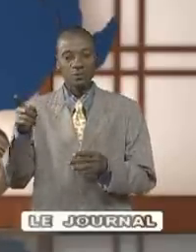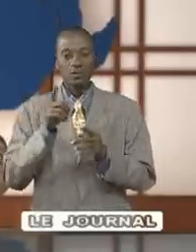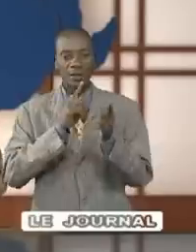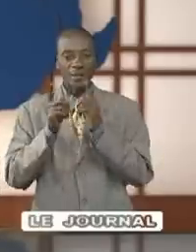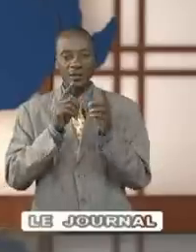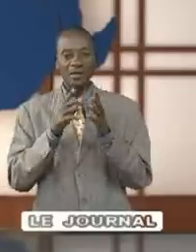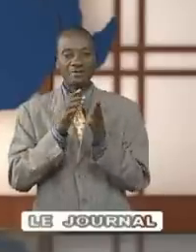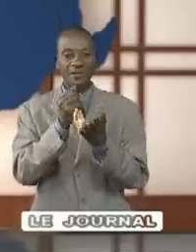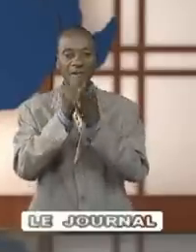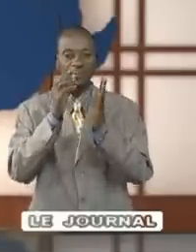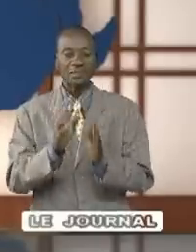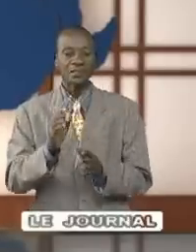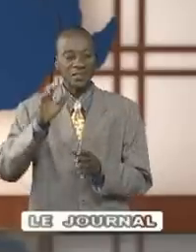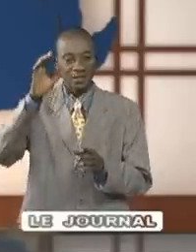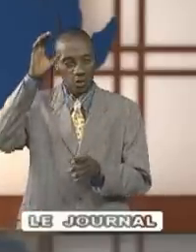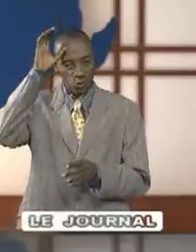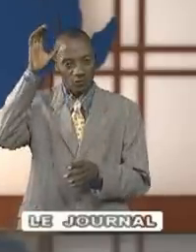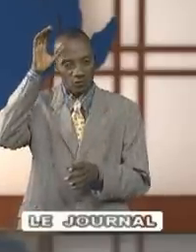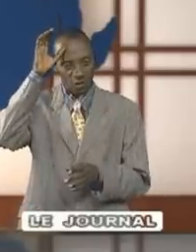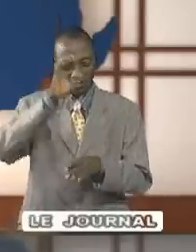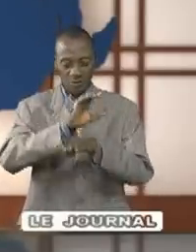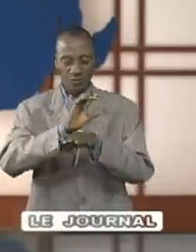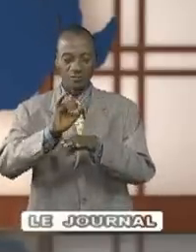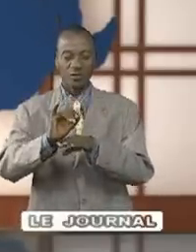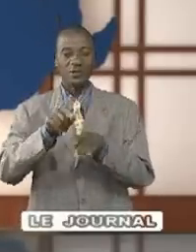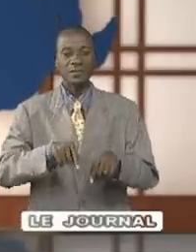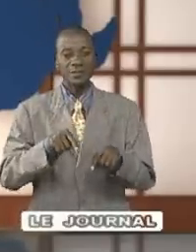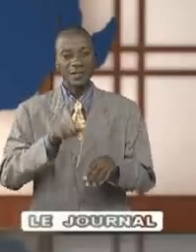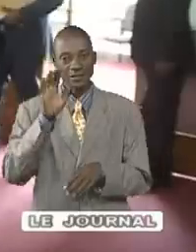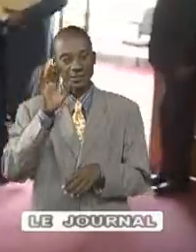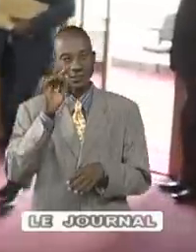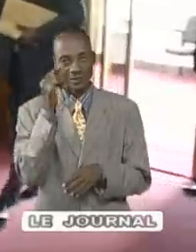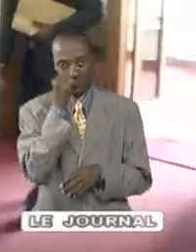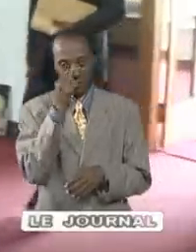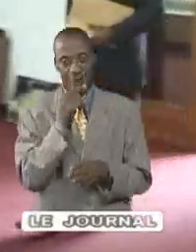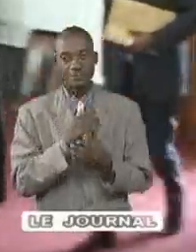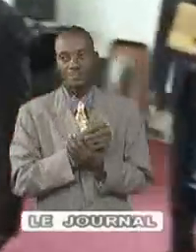diplomates ivoiriens en poste à Kinshasa. Jean-Pierre Henri Kasanga-Namengou, Kazo Kasadi.